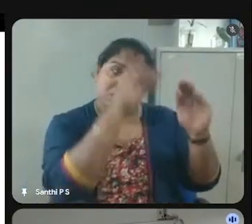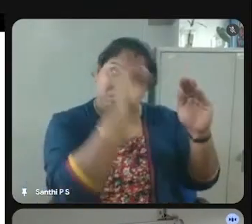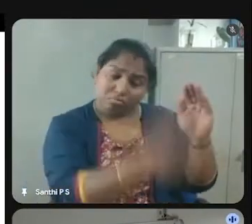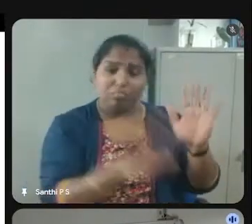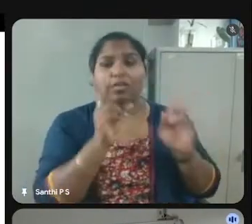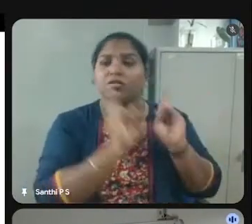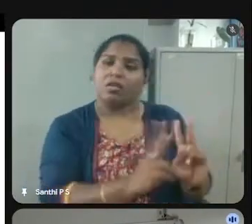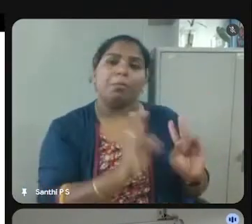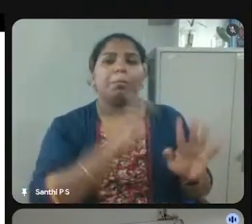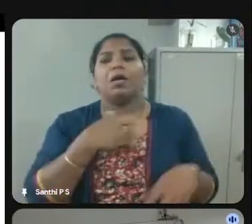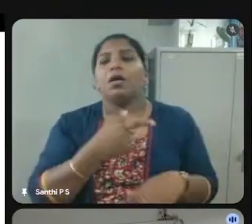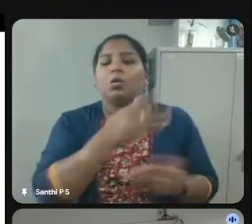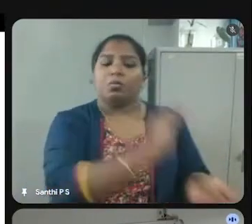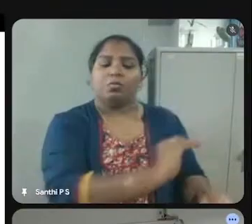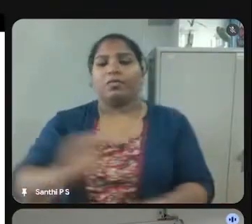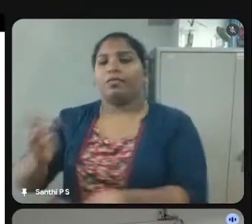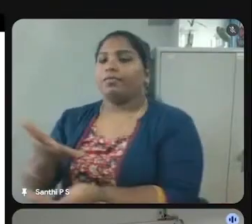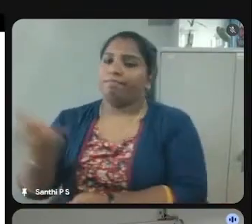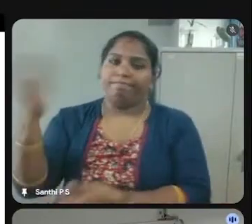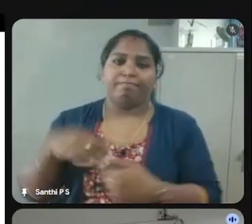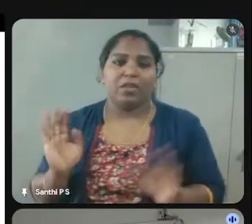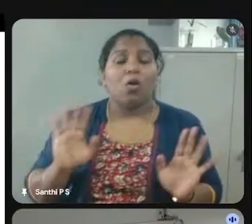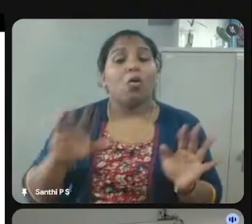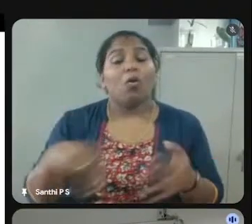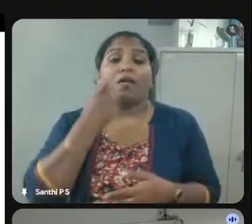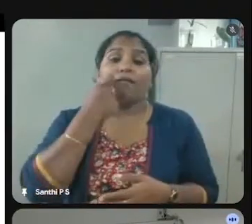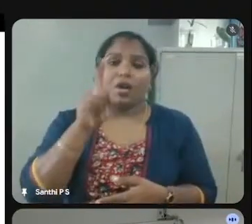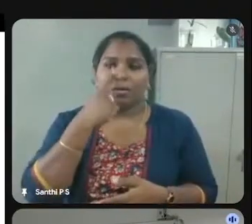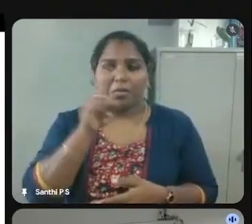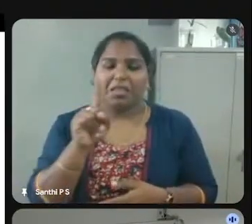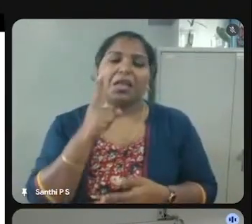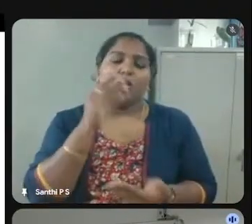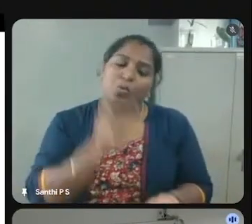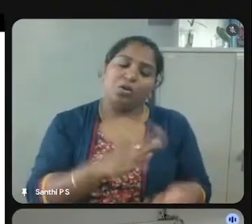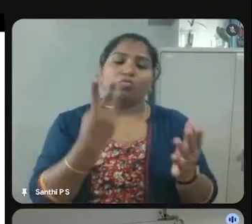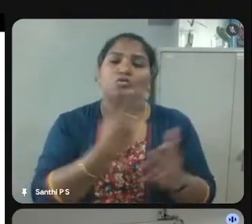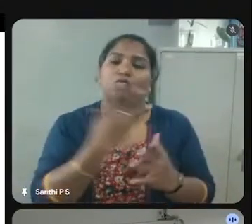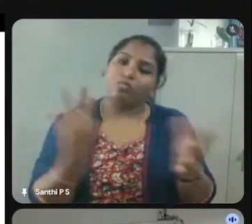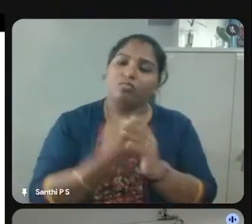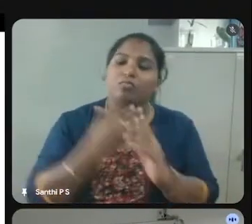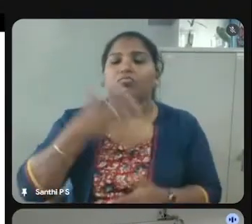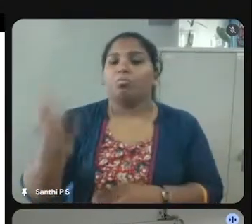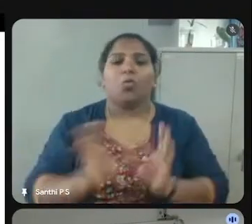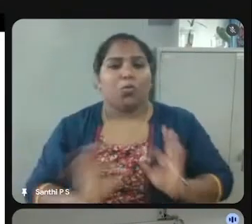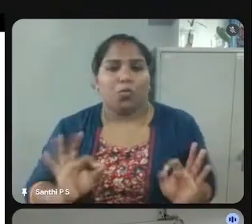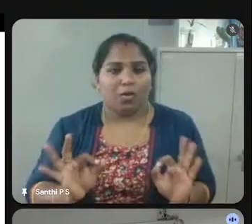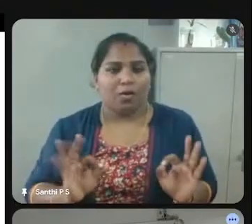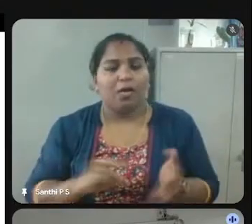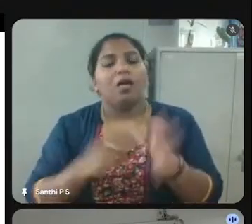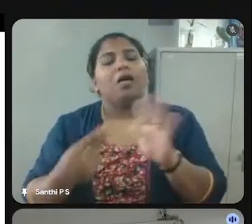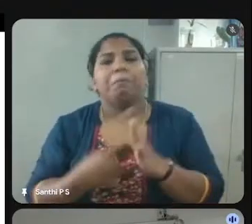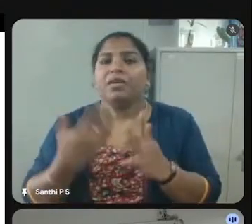ഒട്ടും തന്നെ ഇങ്ങനത്തുള്ള സാഹചര്യങ്ങളിൽ അമ്മയും അച്ഛനും പോകില്ല, കുട്ടിയെയും കൊണ്ടുപോകില്ല. അപ്പൊ മൊത്തത്തിൽ ഒരു ഉൾവലിയലാണ് അവിടെ ഉണ്ടാവുന്നത്. അവർക്ക്